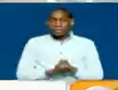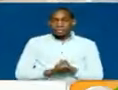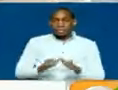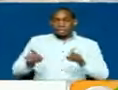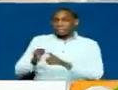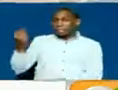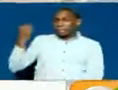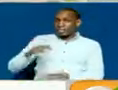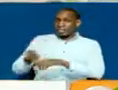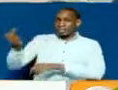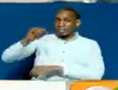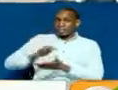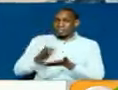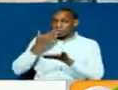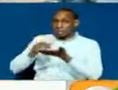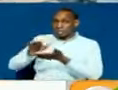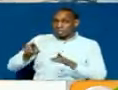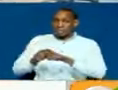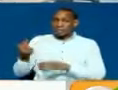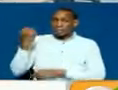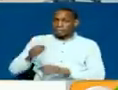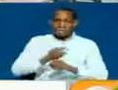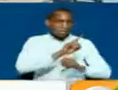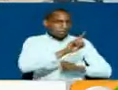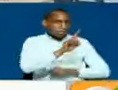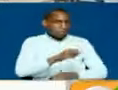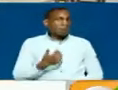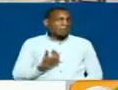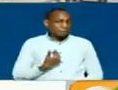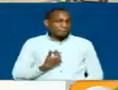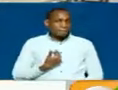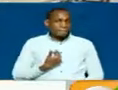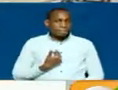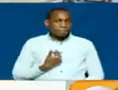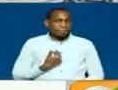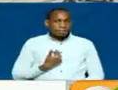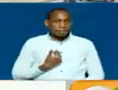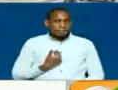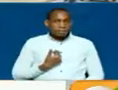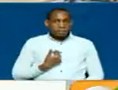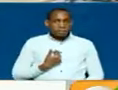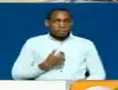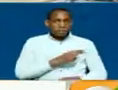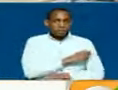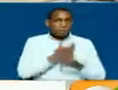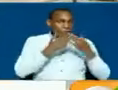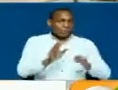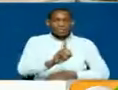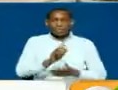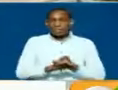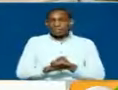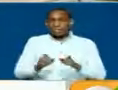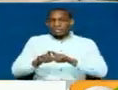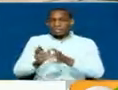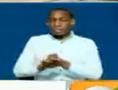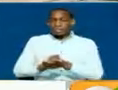Sasa juzi nilipokuja nikaandikiwa ile barua, jana nimekuja kuuliza kwamba anafaa kutoka lini. Akasema yeye ni